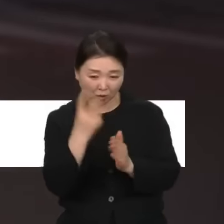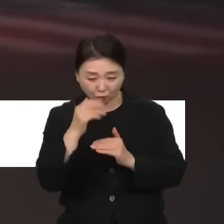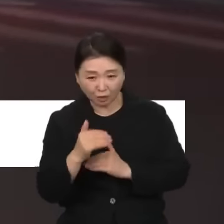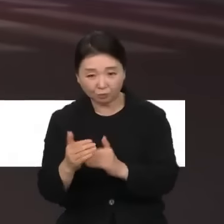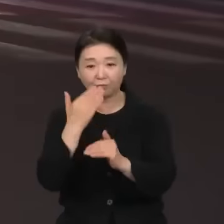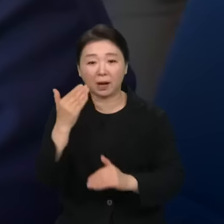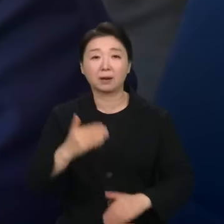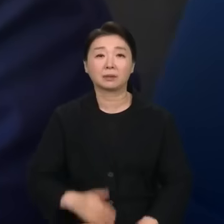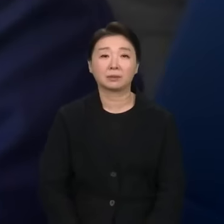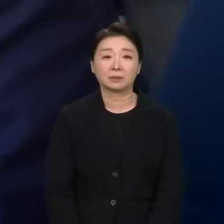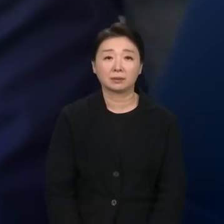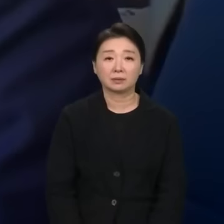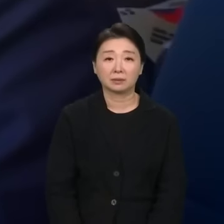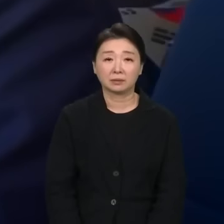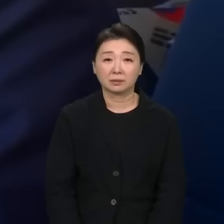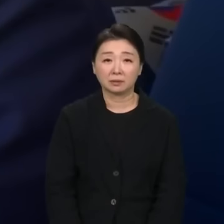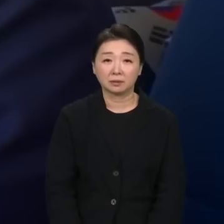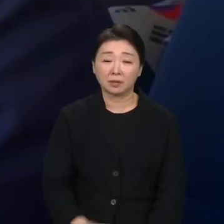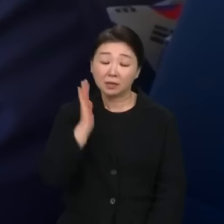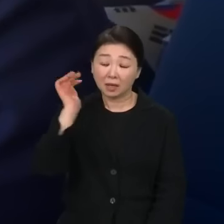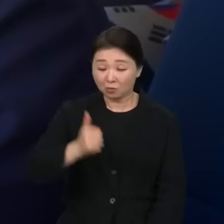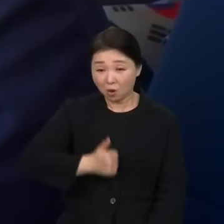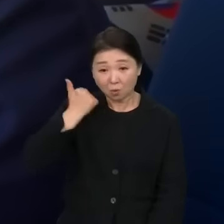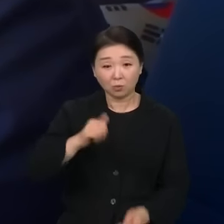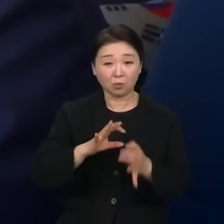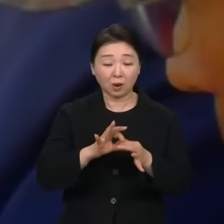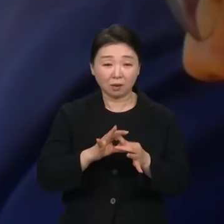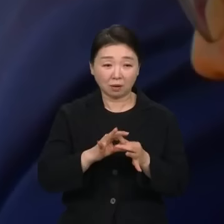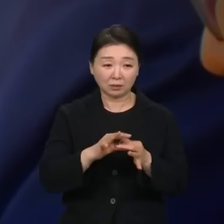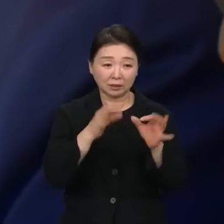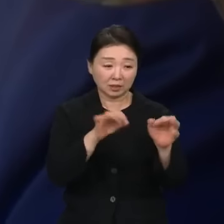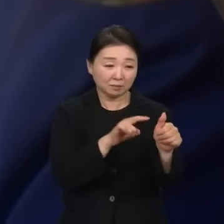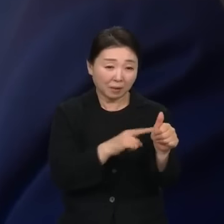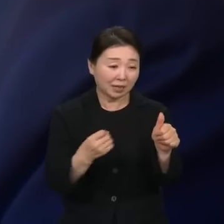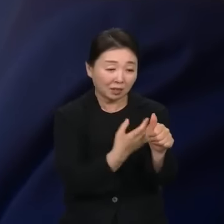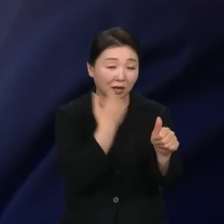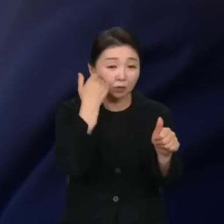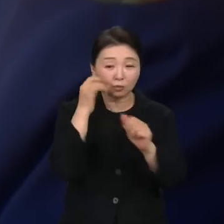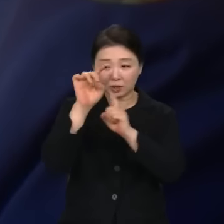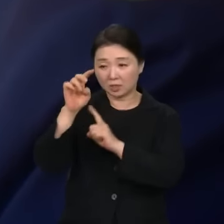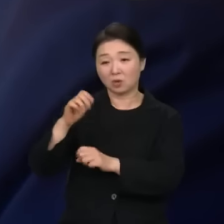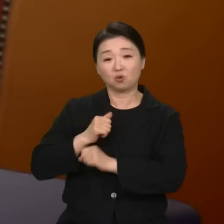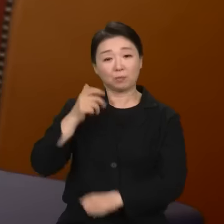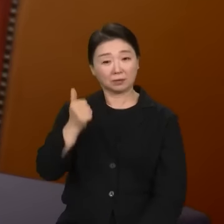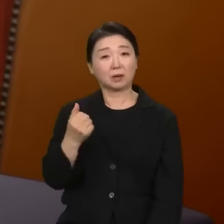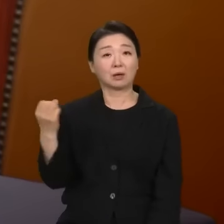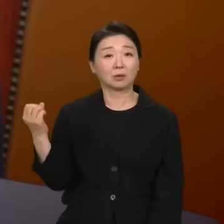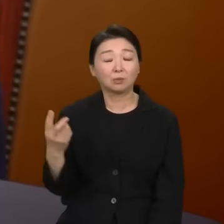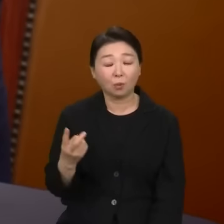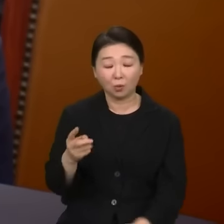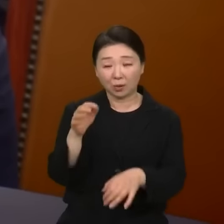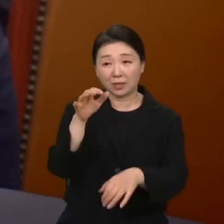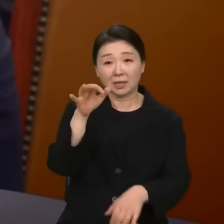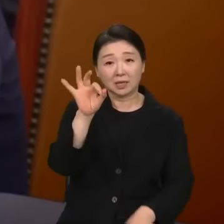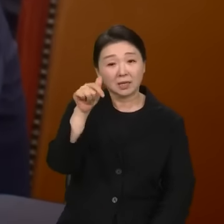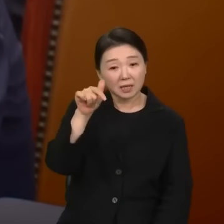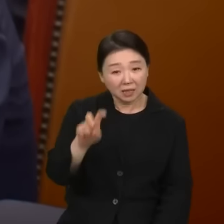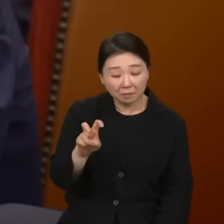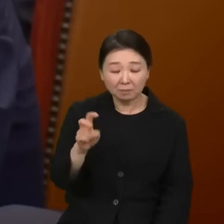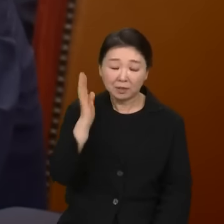보입니다. VIP 경로를 김사령관에게 전한 게 이종섭 당시 국방부 장관 또는 임기훈 당시